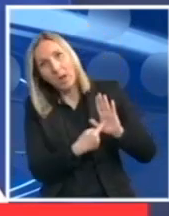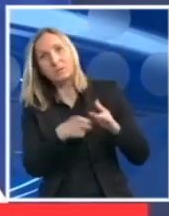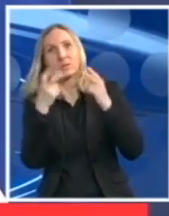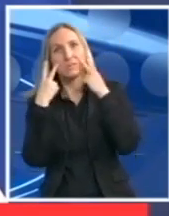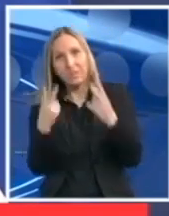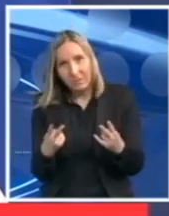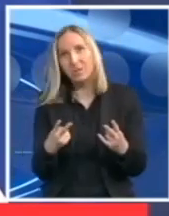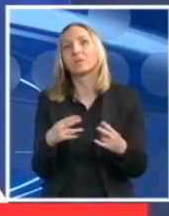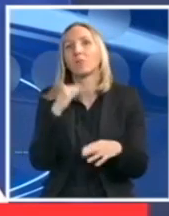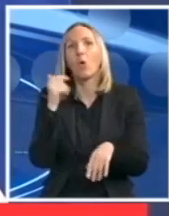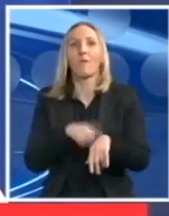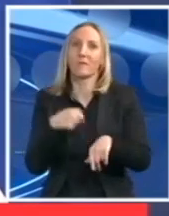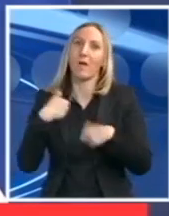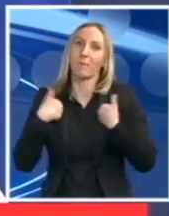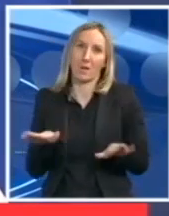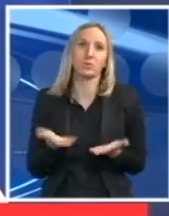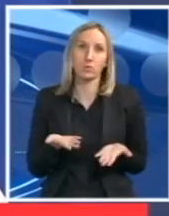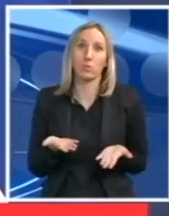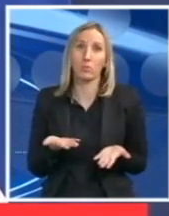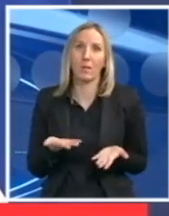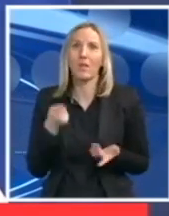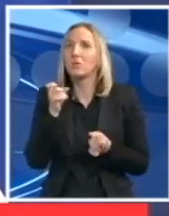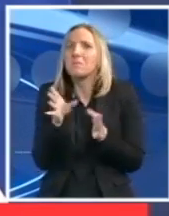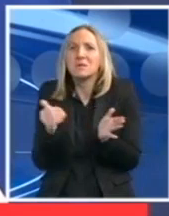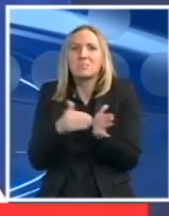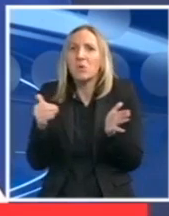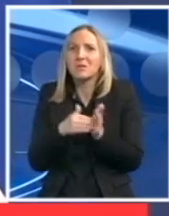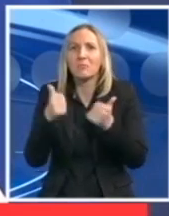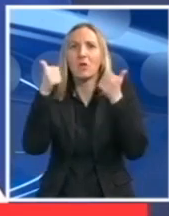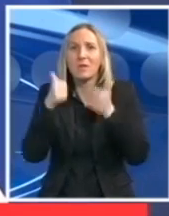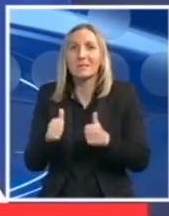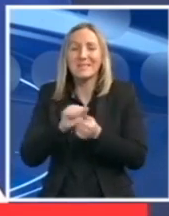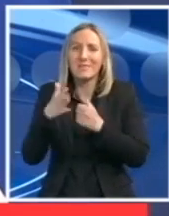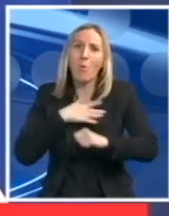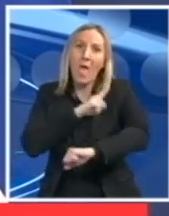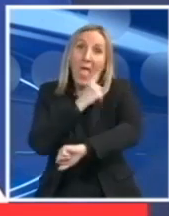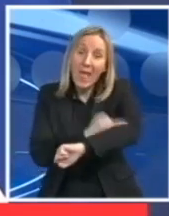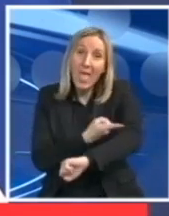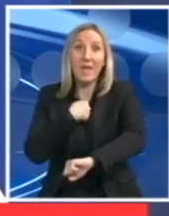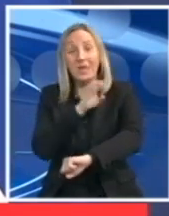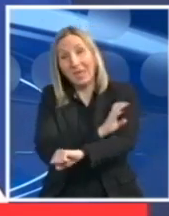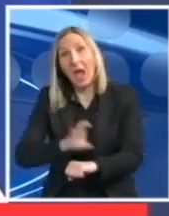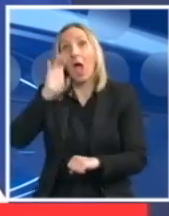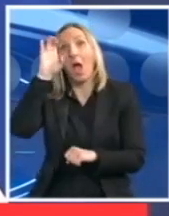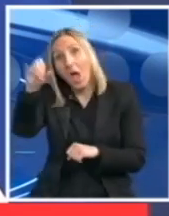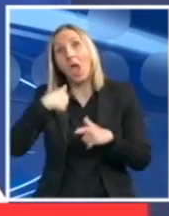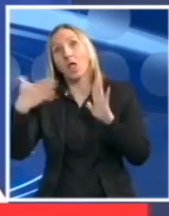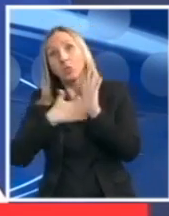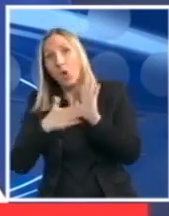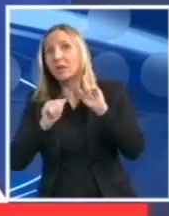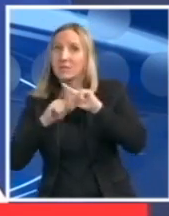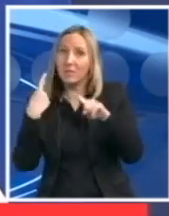vidi. Znači, to je zaista nešto što nam je bespotrebno da sada usmerevamo snage na